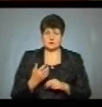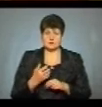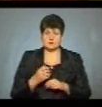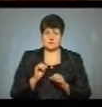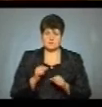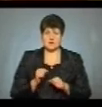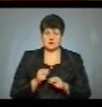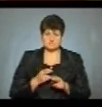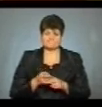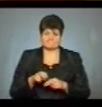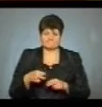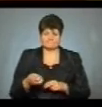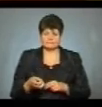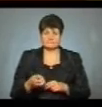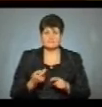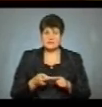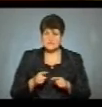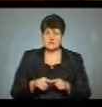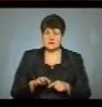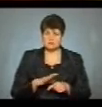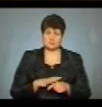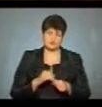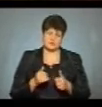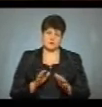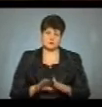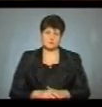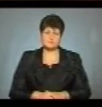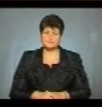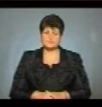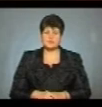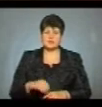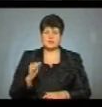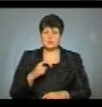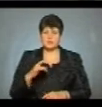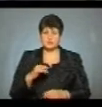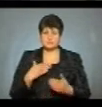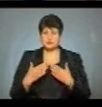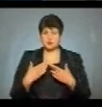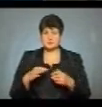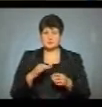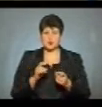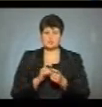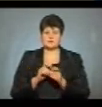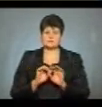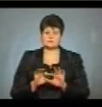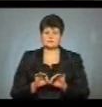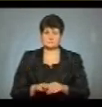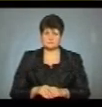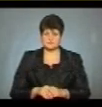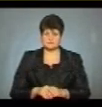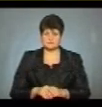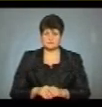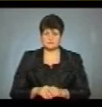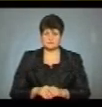міг зашпортитись. Це було класно. Андрій Хрущ спілкується з дітьми про конфлікт.